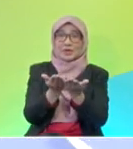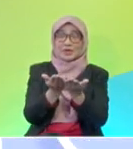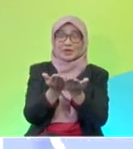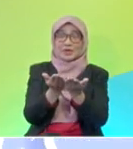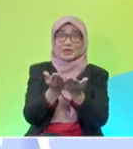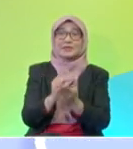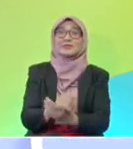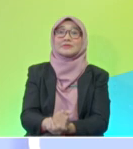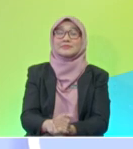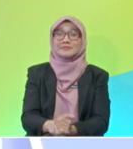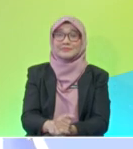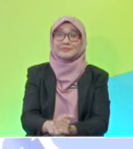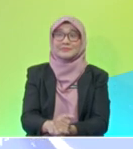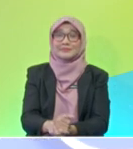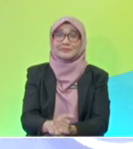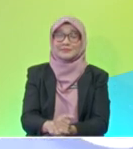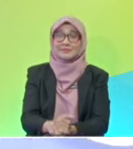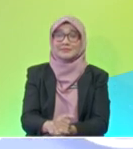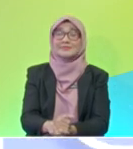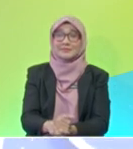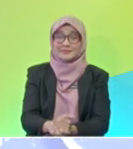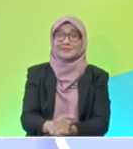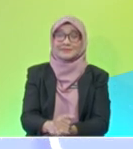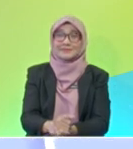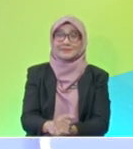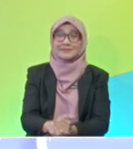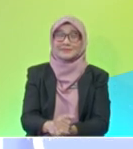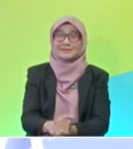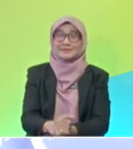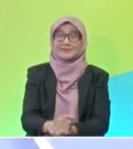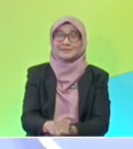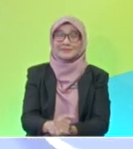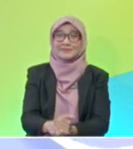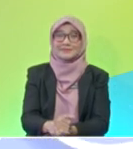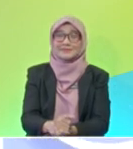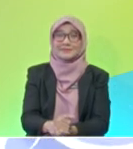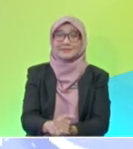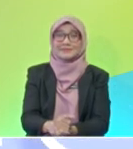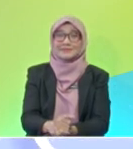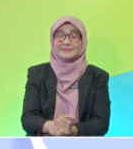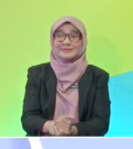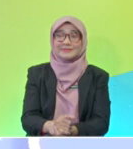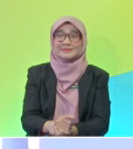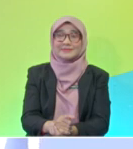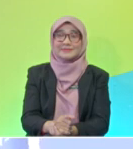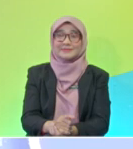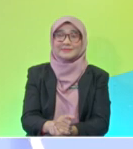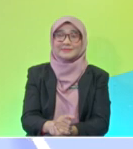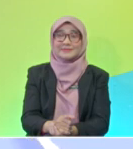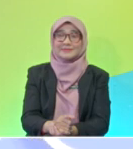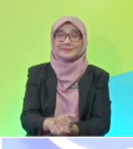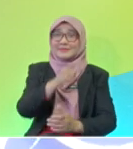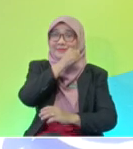akan ikut kamu ke kedai buku seperti ayat kalij tadi baiklah murid yang seterusnya siapa Nak Cuba mungkin